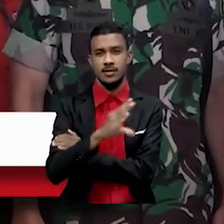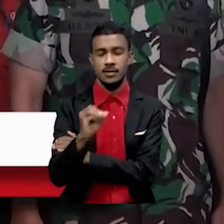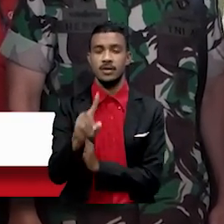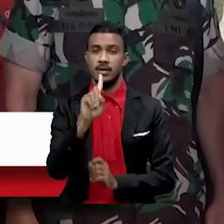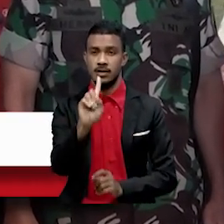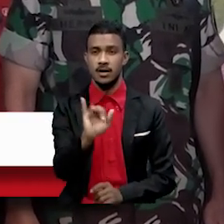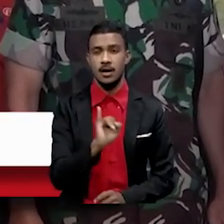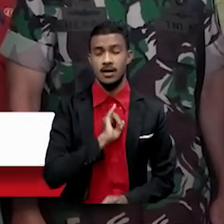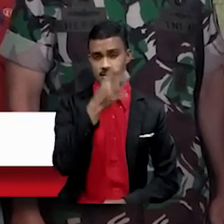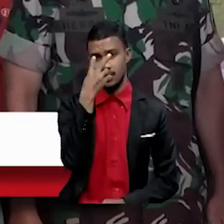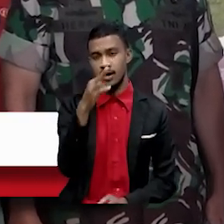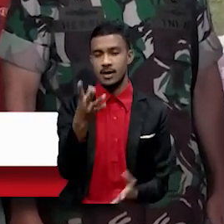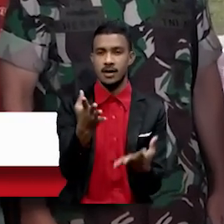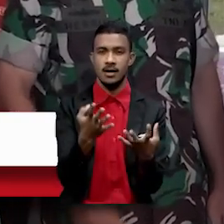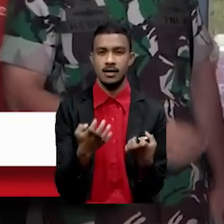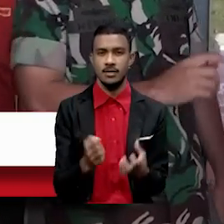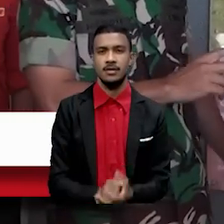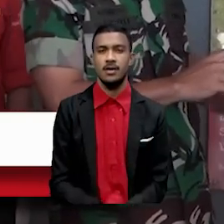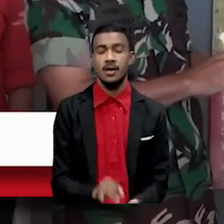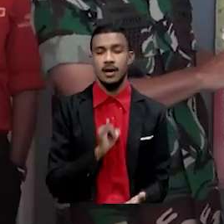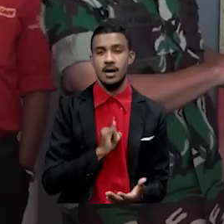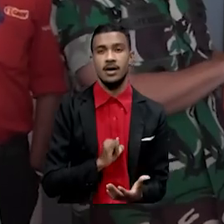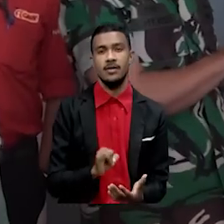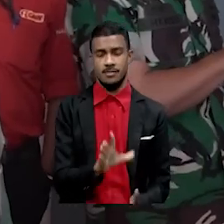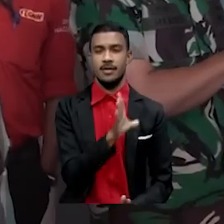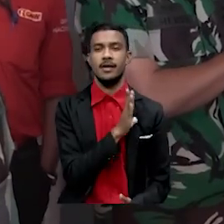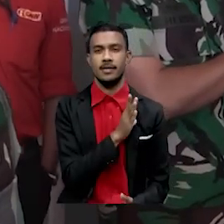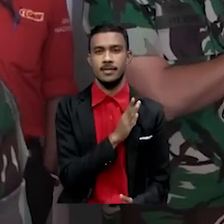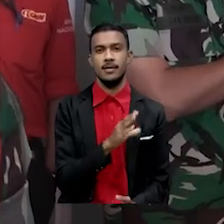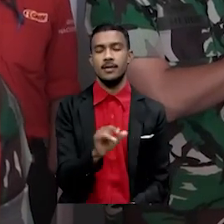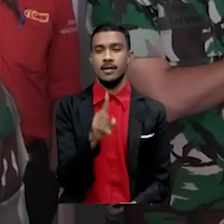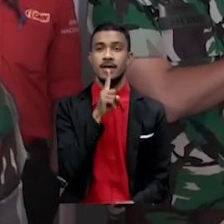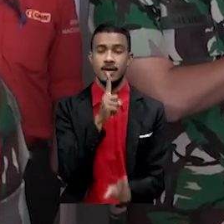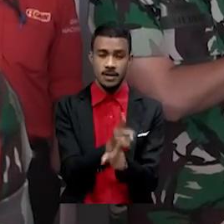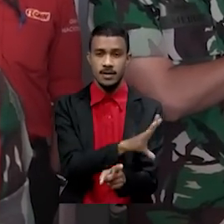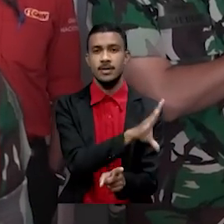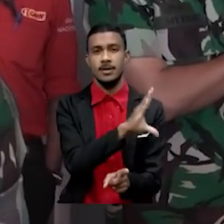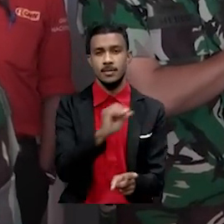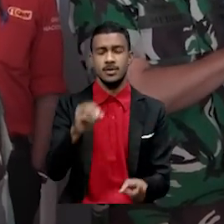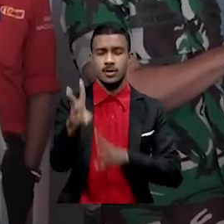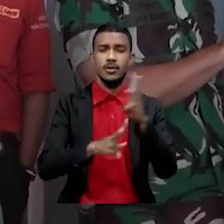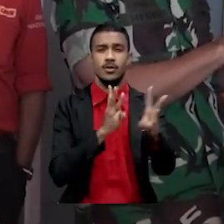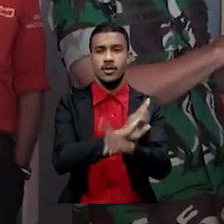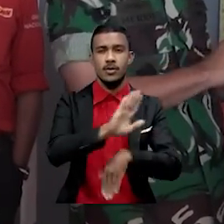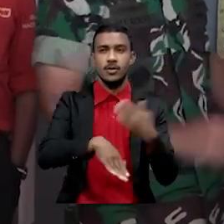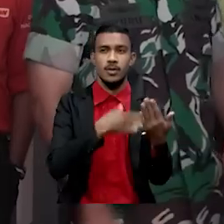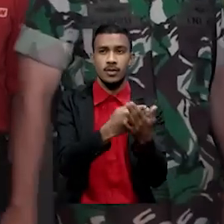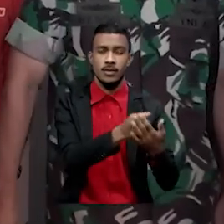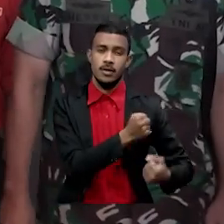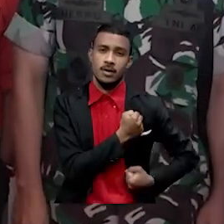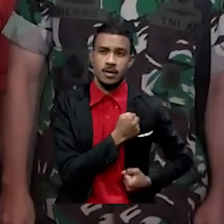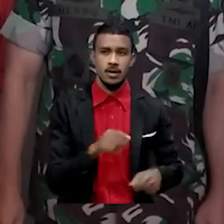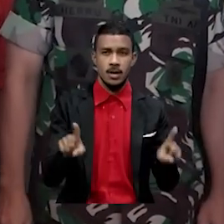yang ingin saya lihat dan saya ingin saya juga yakin seluruh dunia juga ingin melihat Valentine menjadi